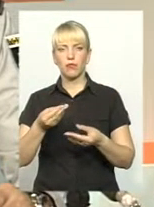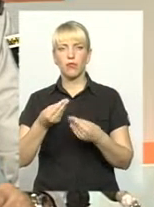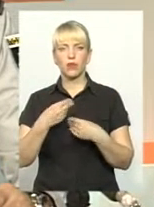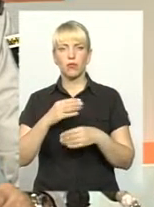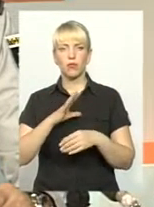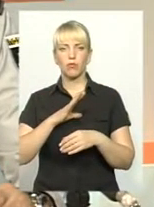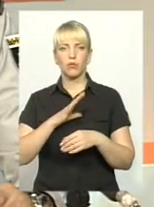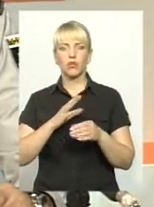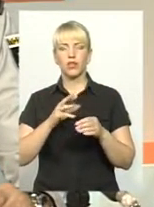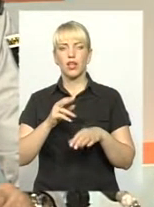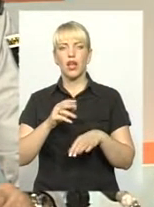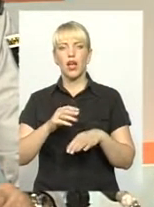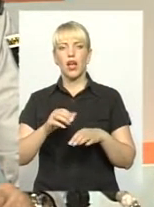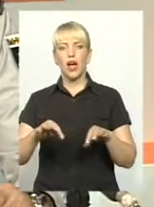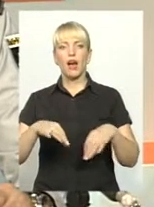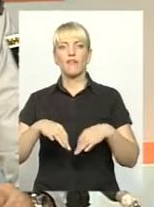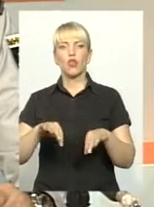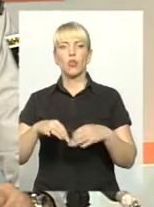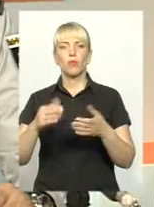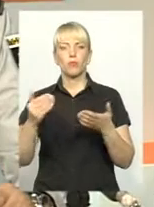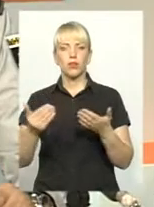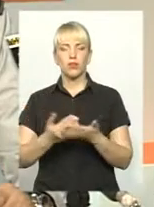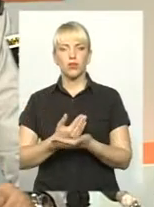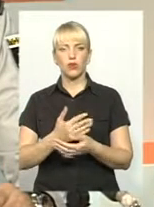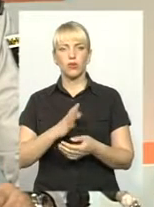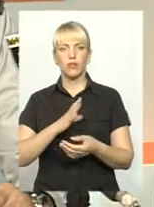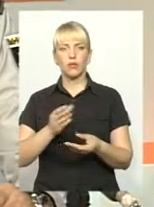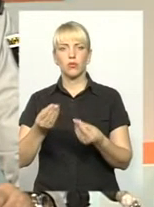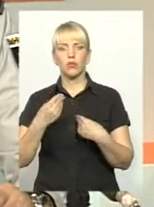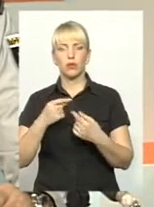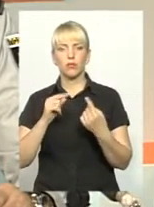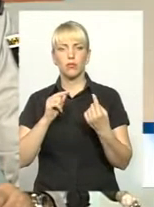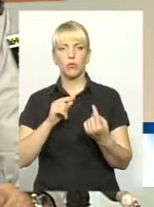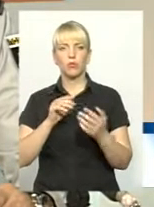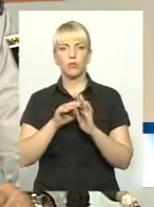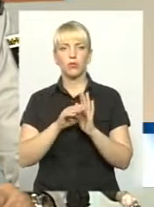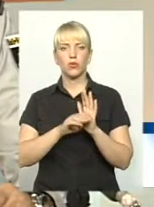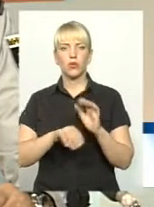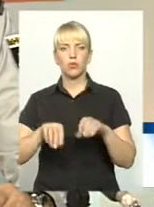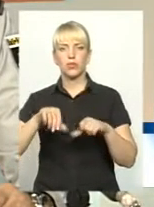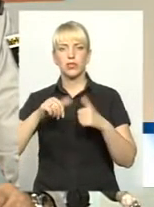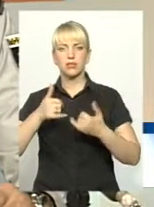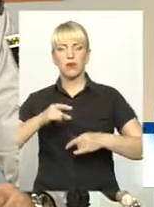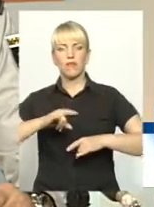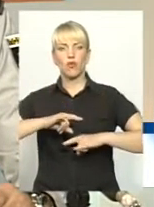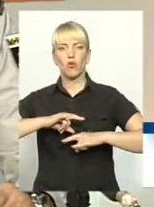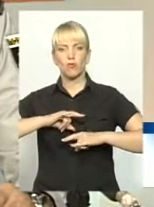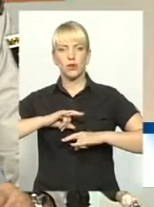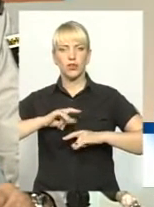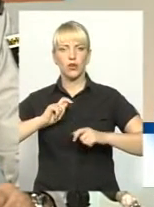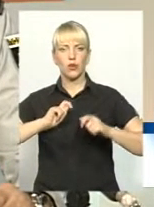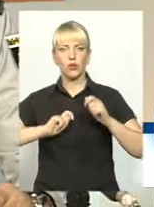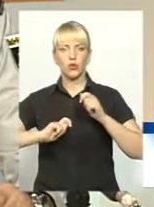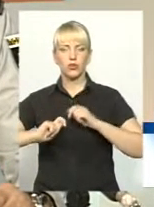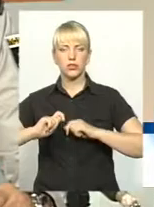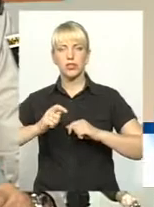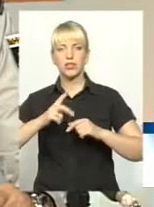автомобілі нові, нам надано програмне забезпечення, форменний одяг. І таким чином, за